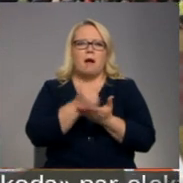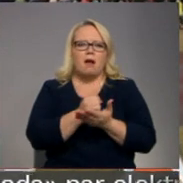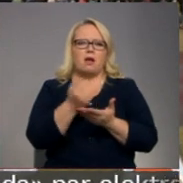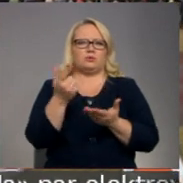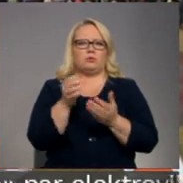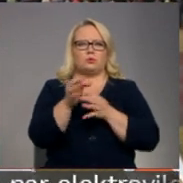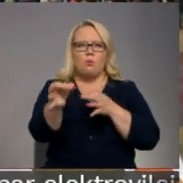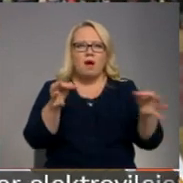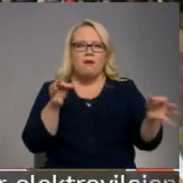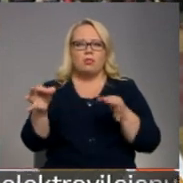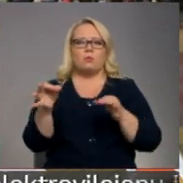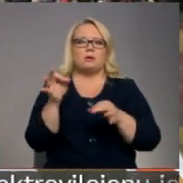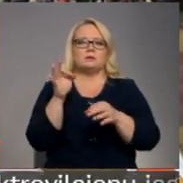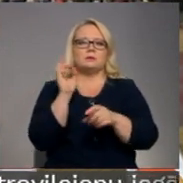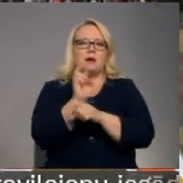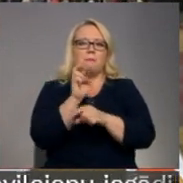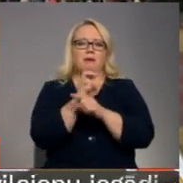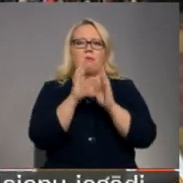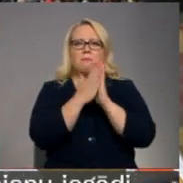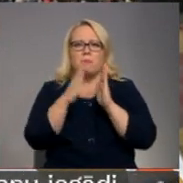novados, apmeklē bibliotekas,